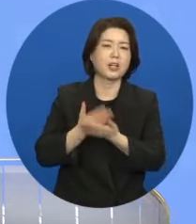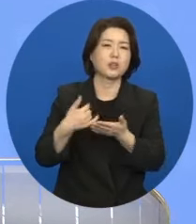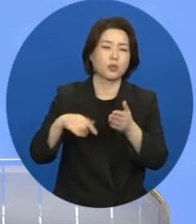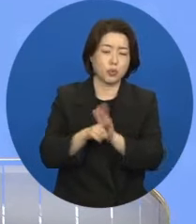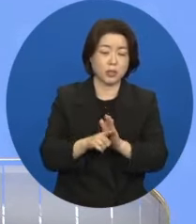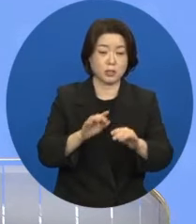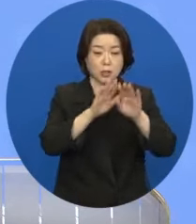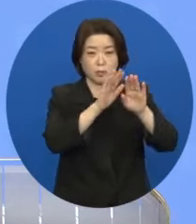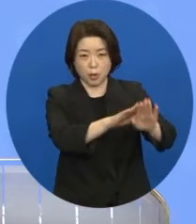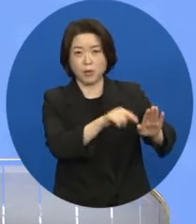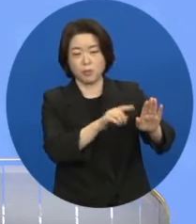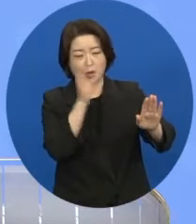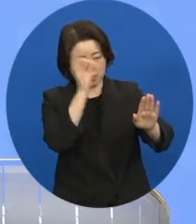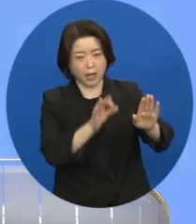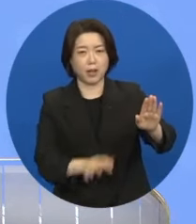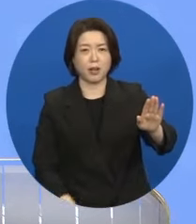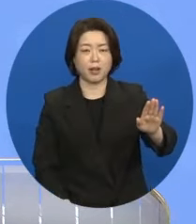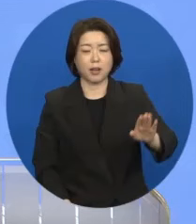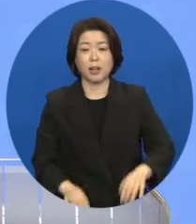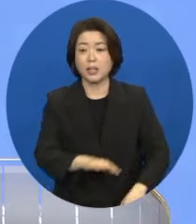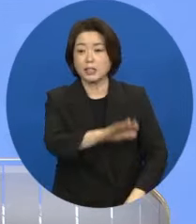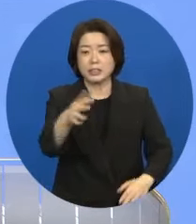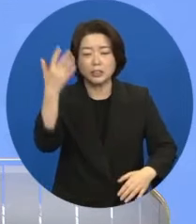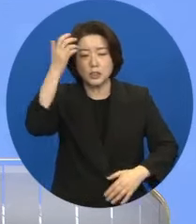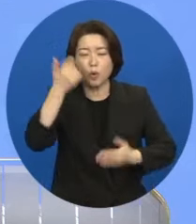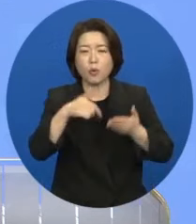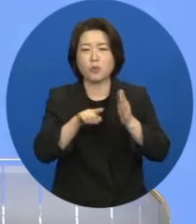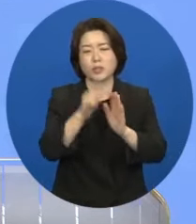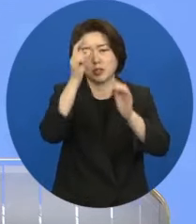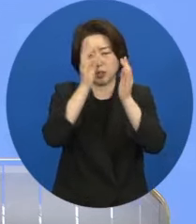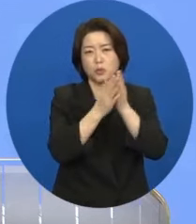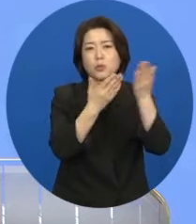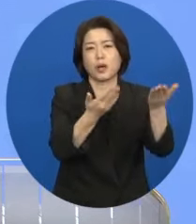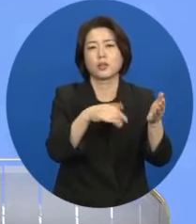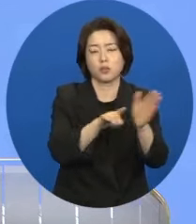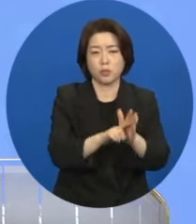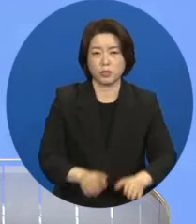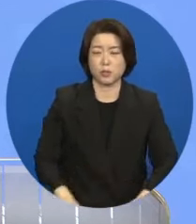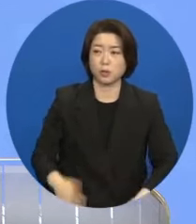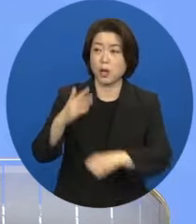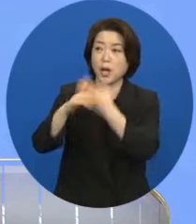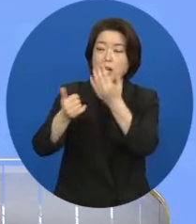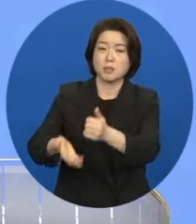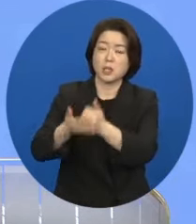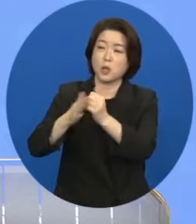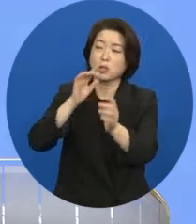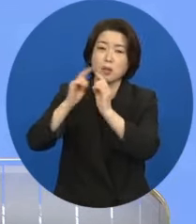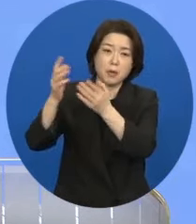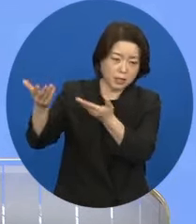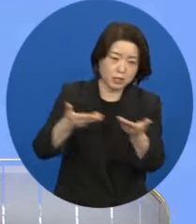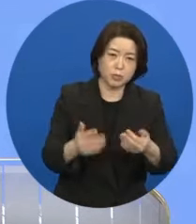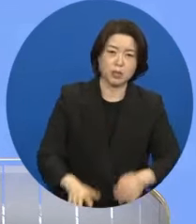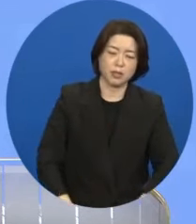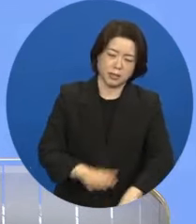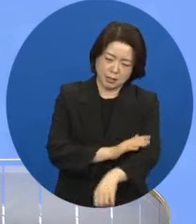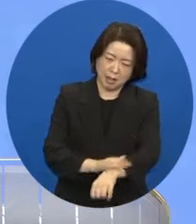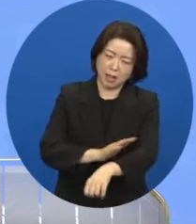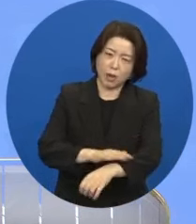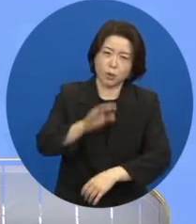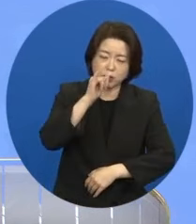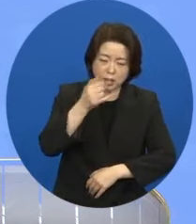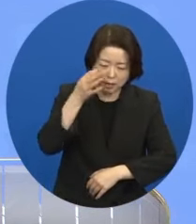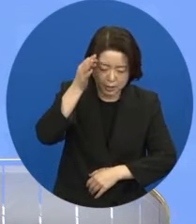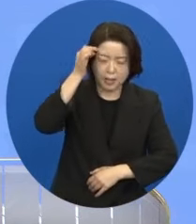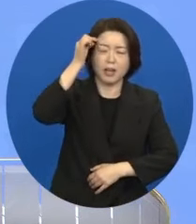기도하면서 그 영혼들을 위해서 기도하기 위해서 또한 하나님의 경례의 말씀으로 잘하고 있다라고 하는 것을